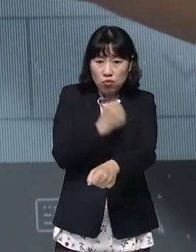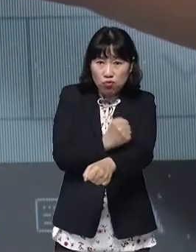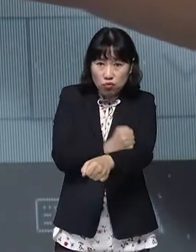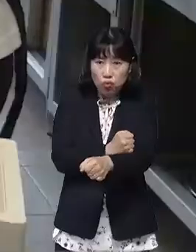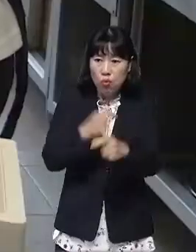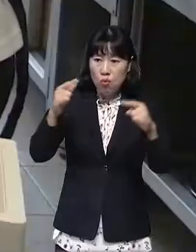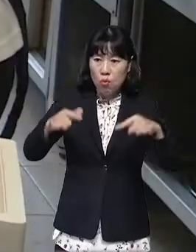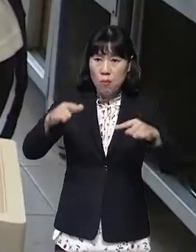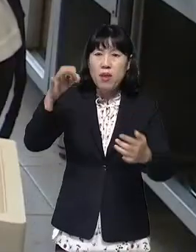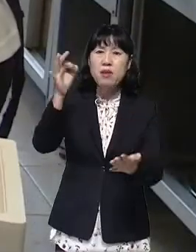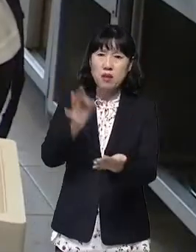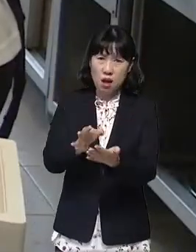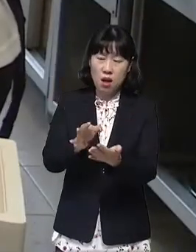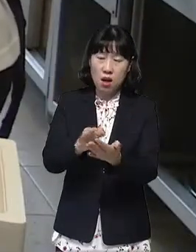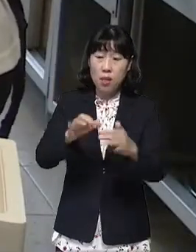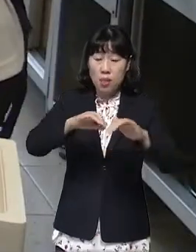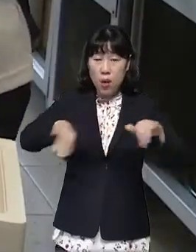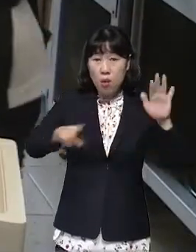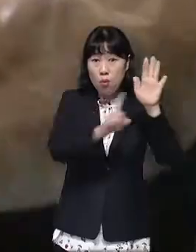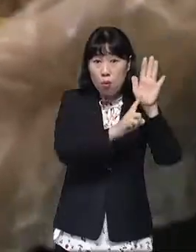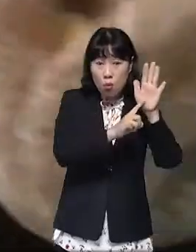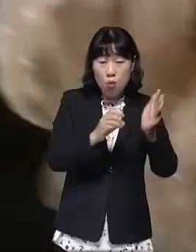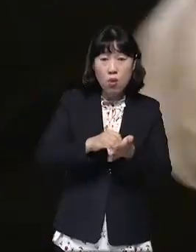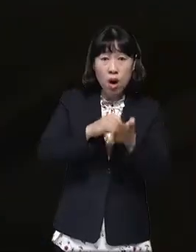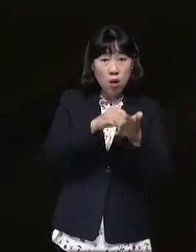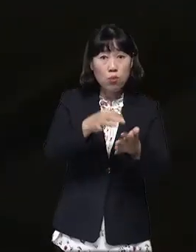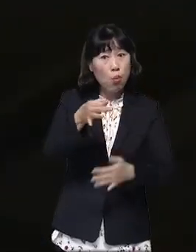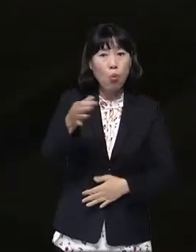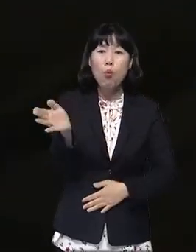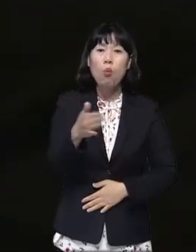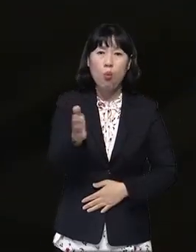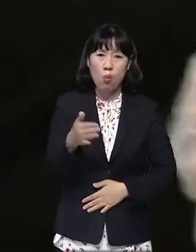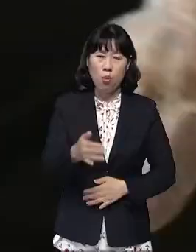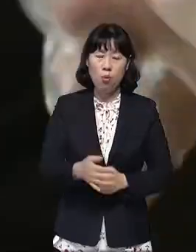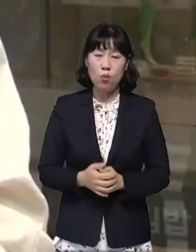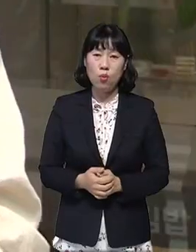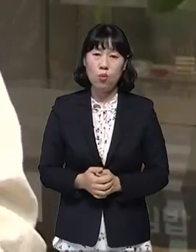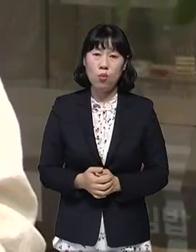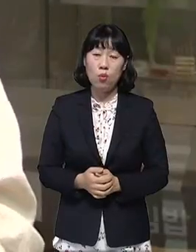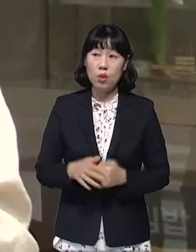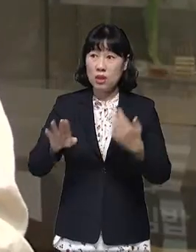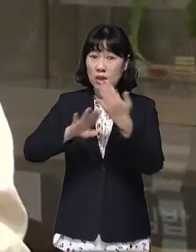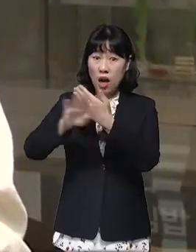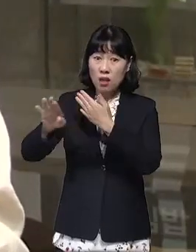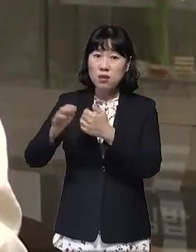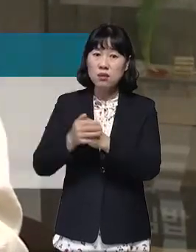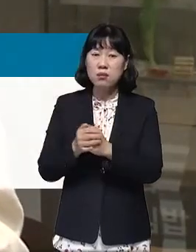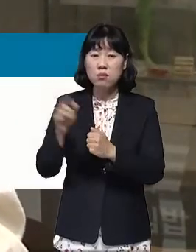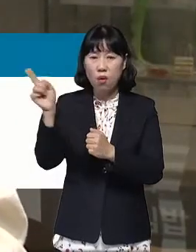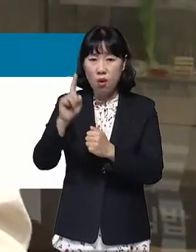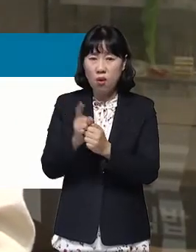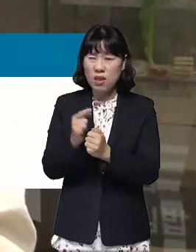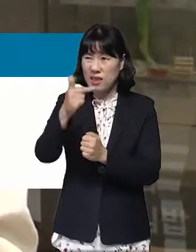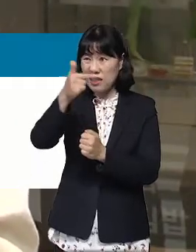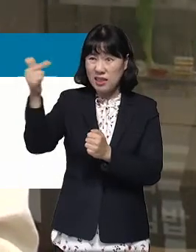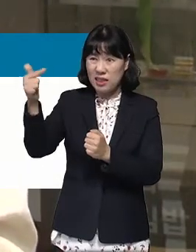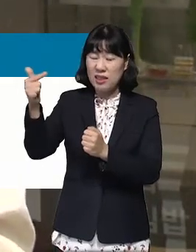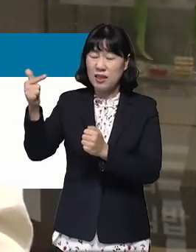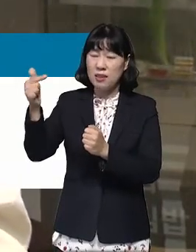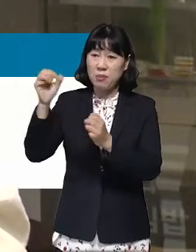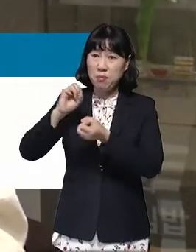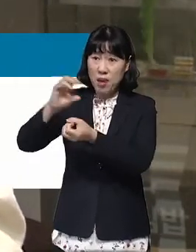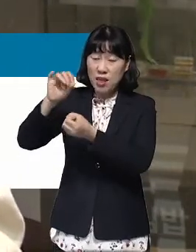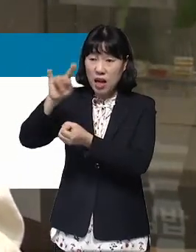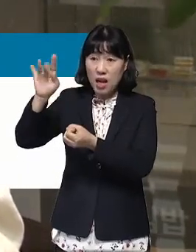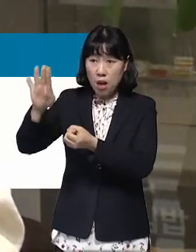싸고 별도의 광고료와 가입비도 없습니다. 다른 큰 배달앱들보다 수수료가 굉장히 낮기